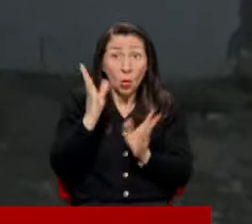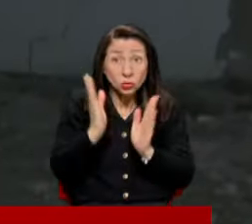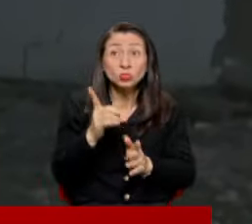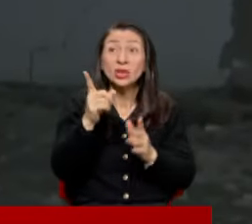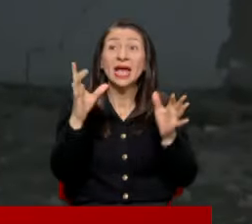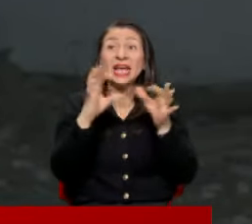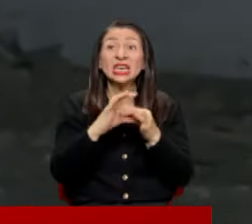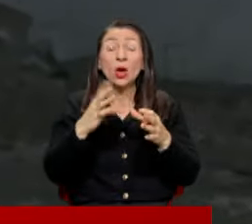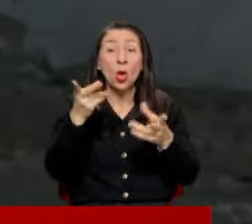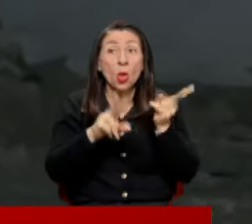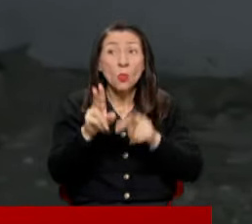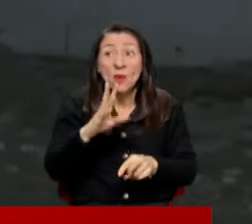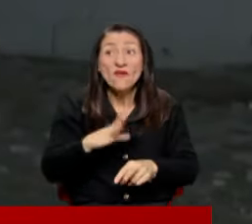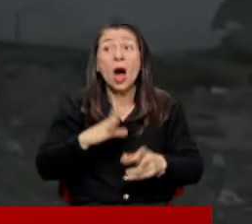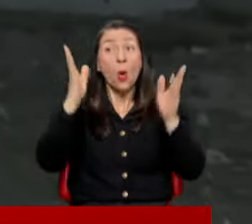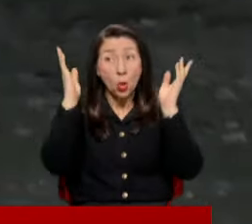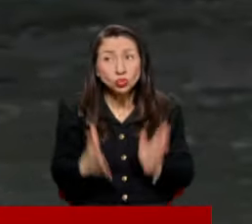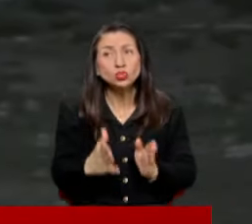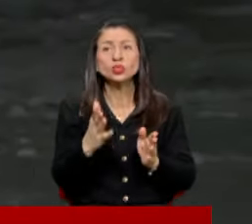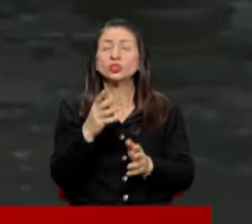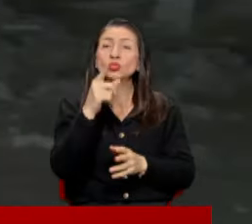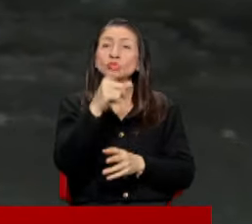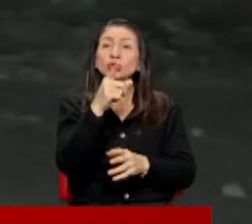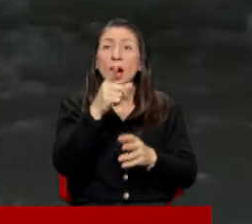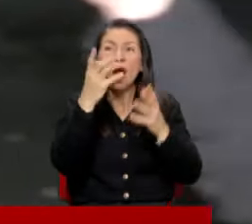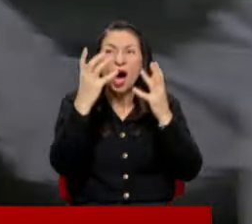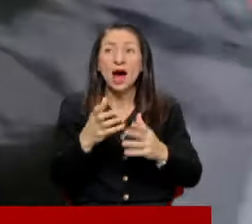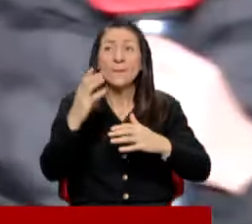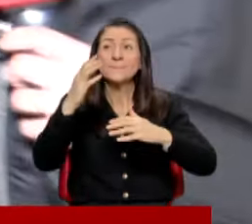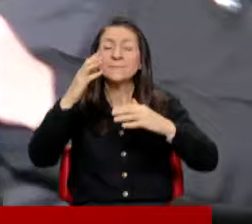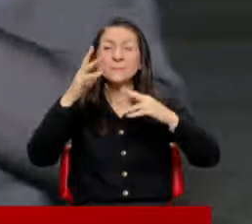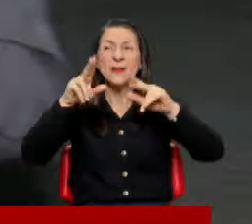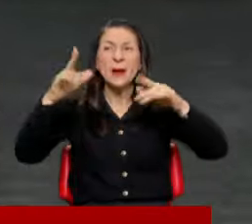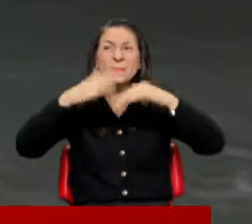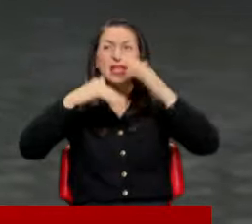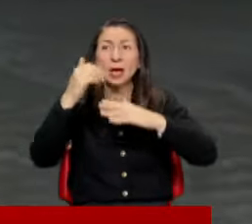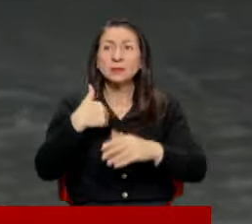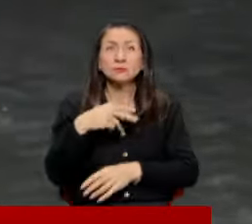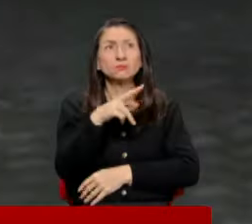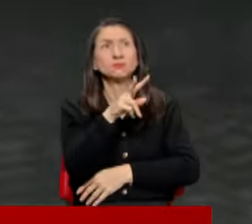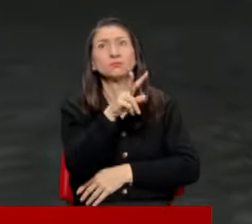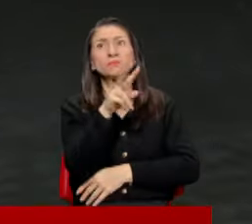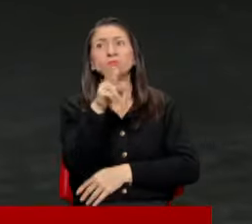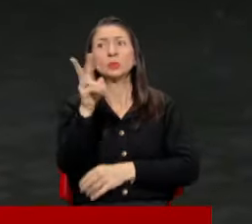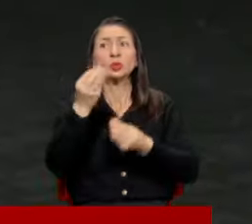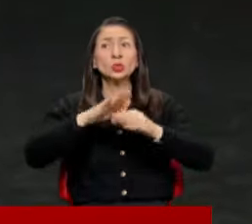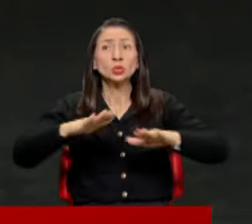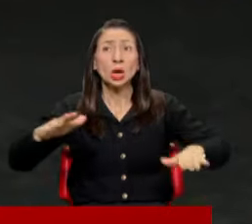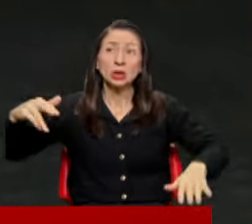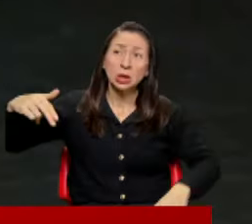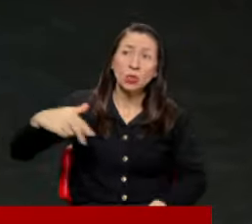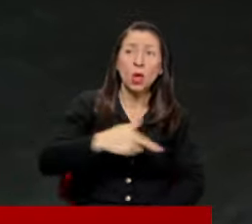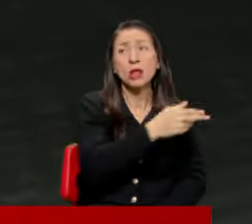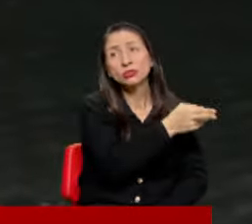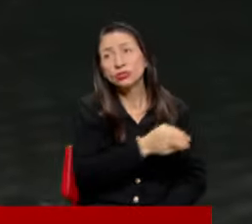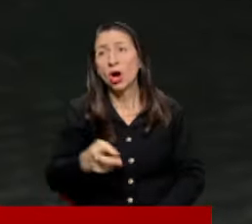Bununla ilgili can kaybı da yaşanmasına rağmen burada bu ağır hasarlı binaların altından biz gördük insanlar çocuklar geliyorlar